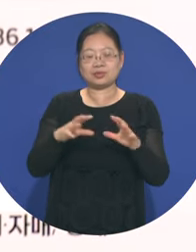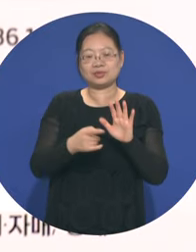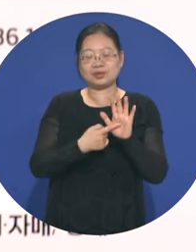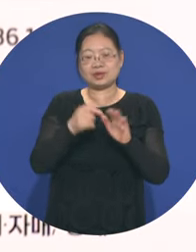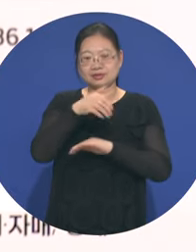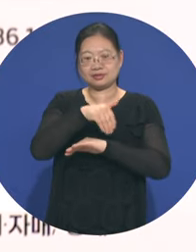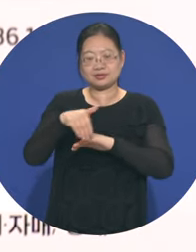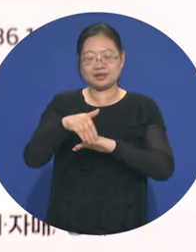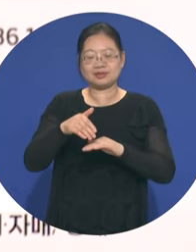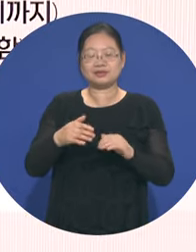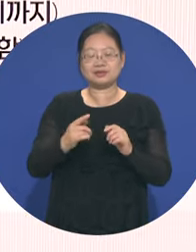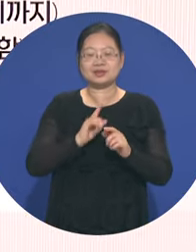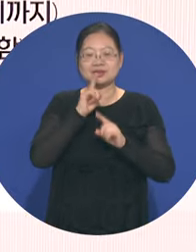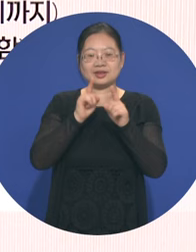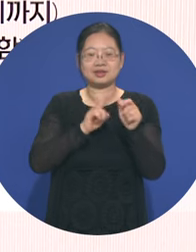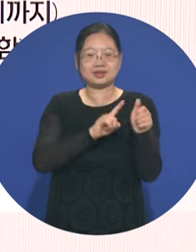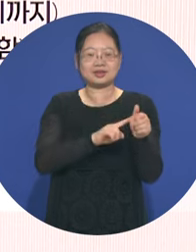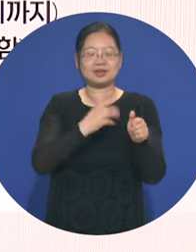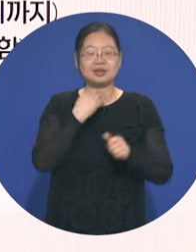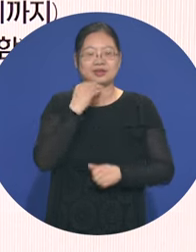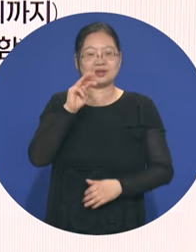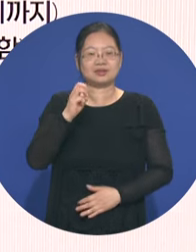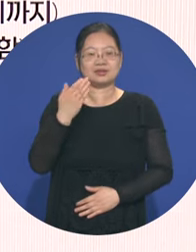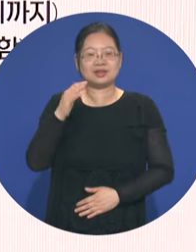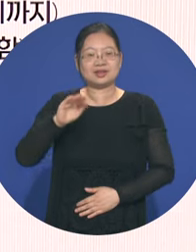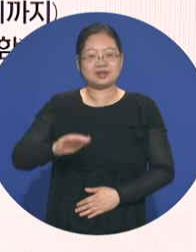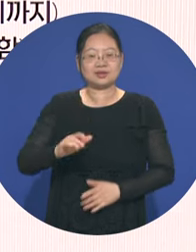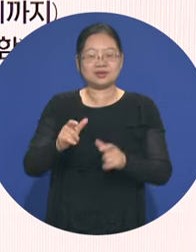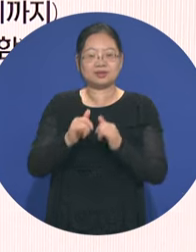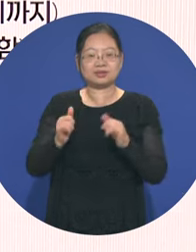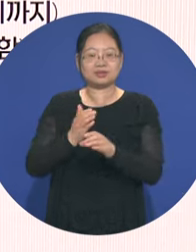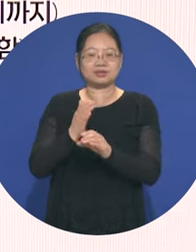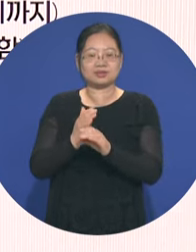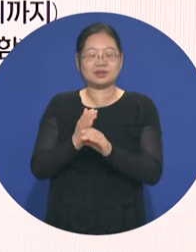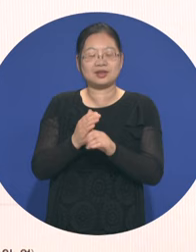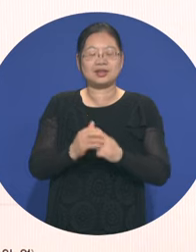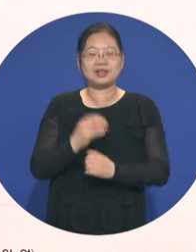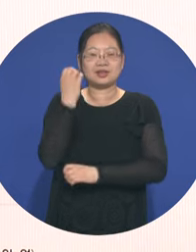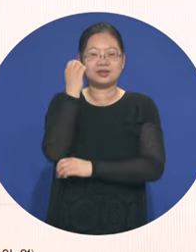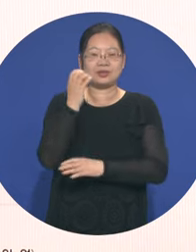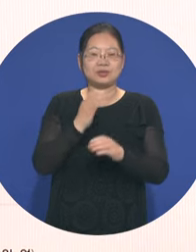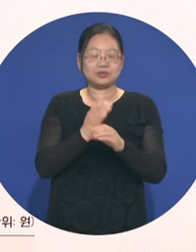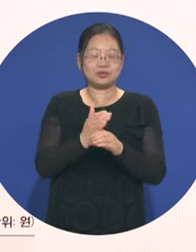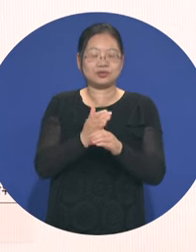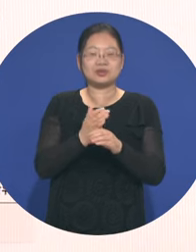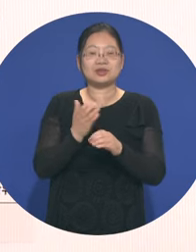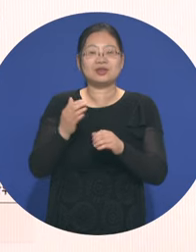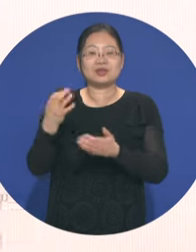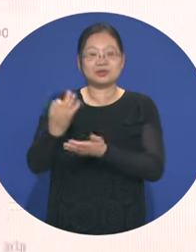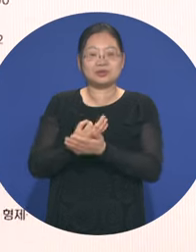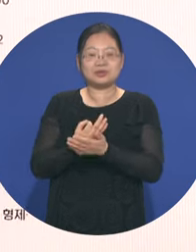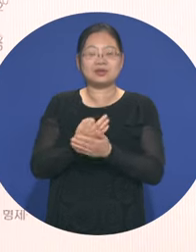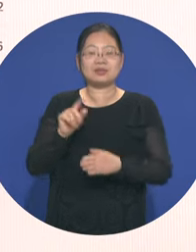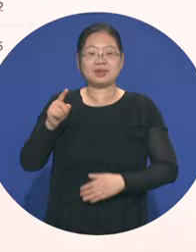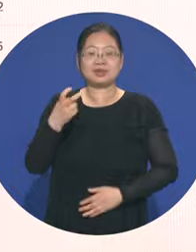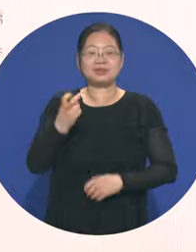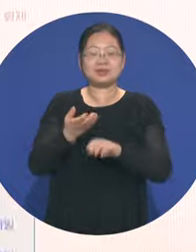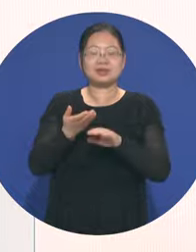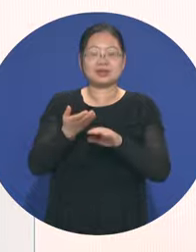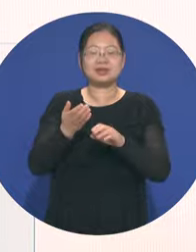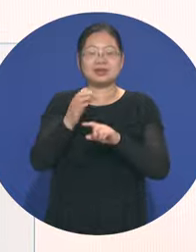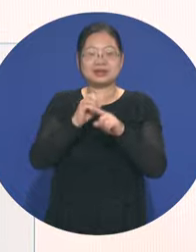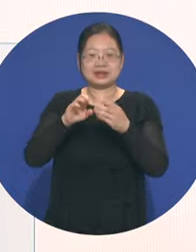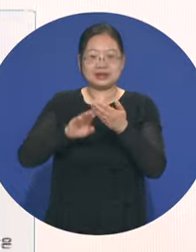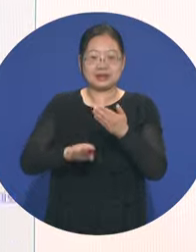모집할 예정입니다 지원 대상은 39세 이하 도민 가운데 기준 중위소득 120% 이하 가구인 청년